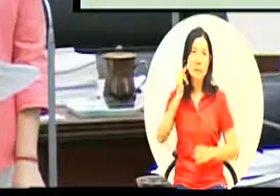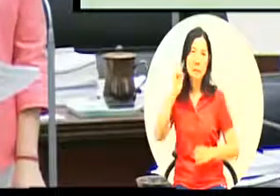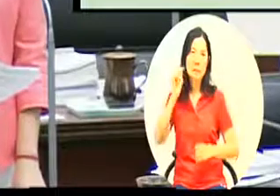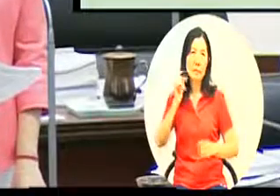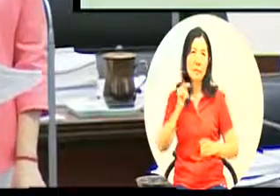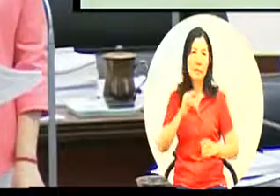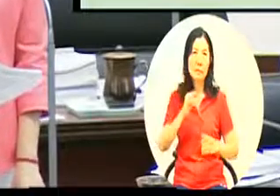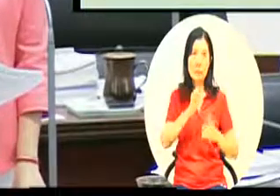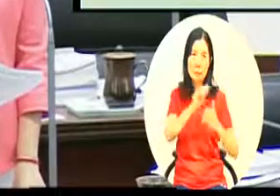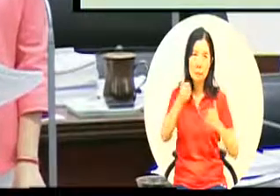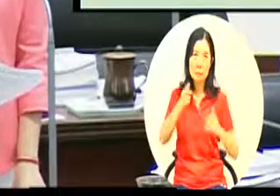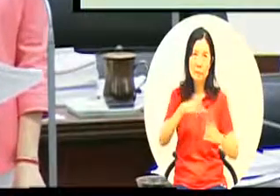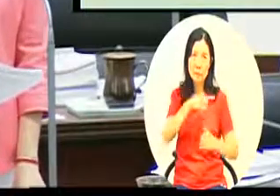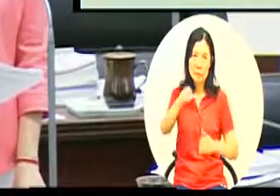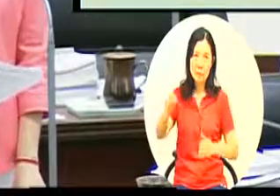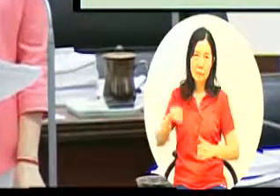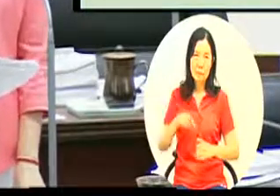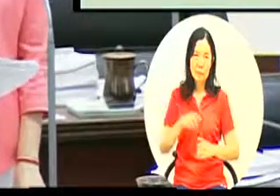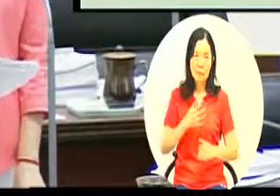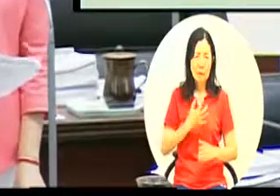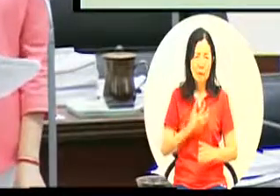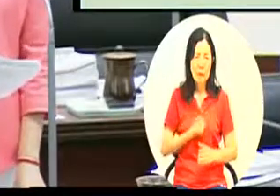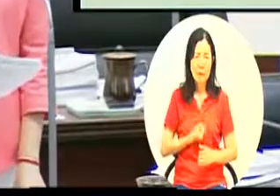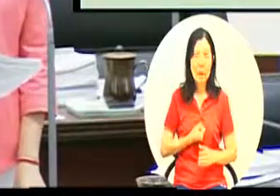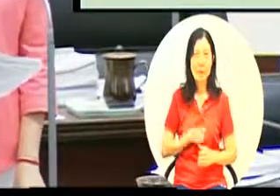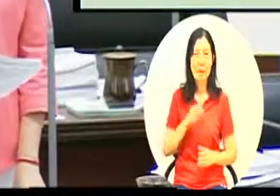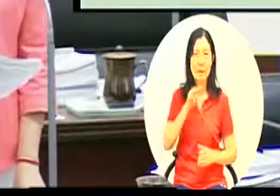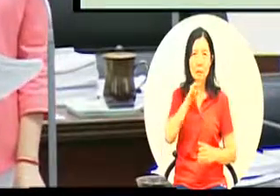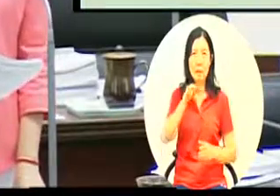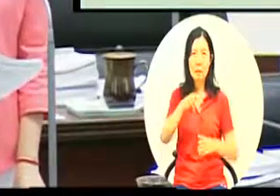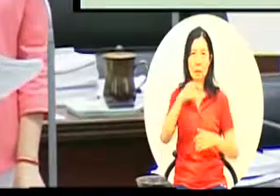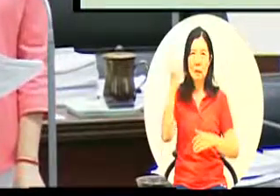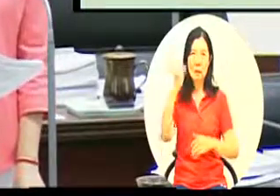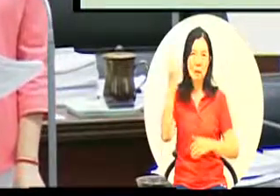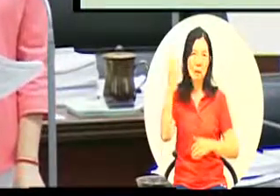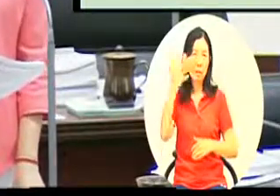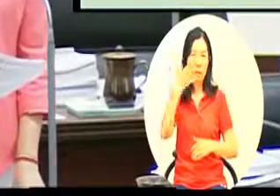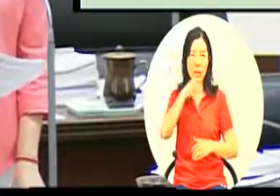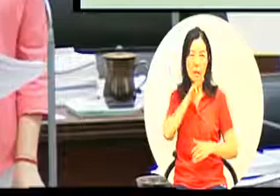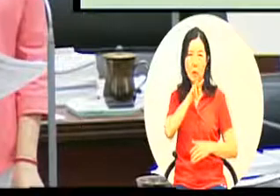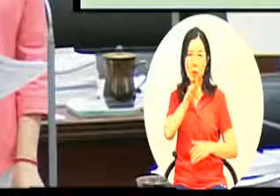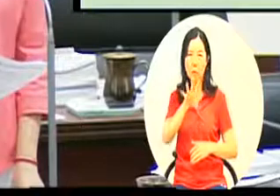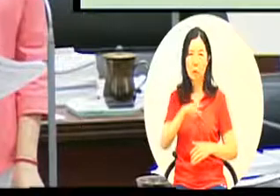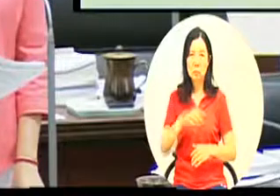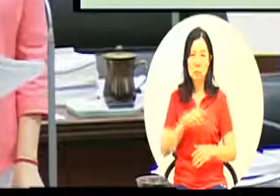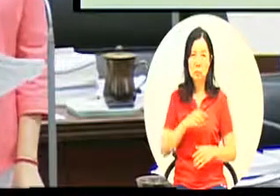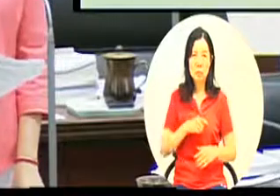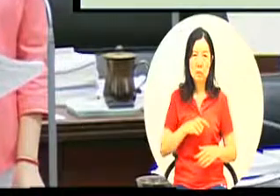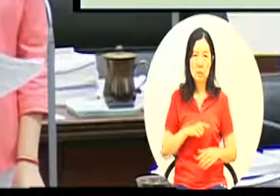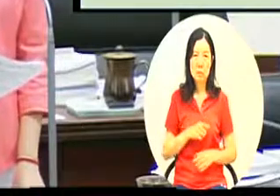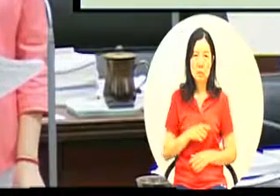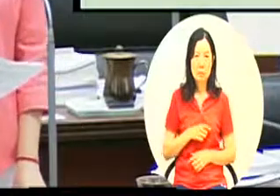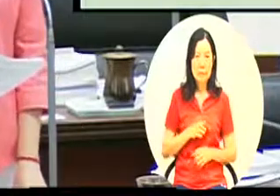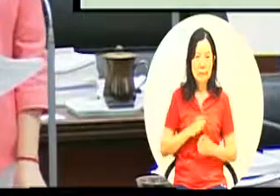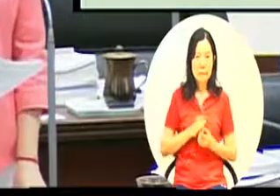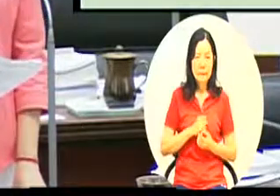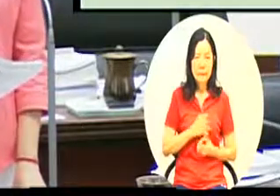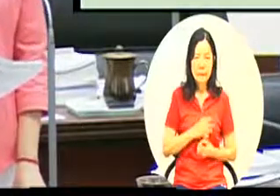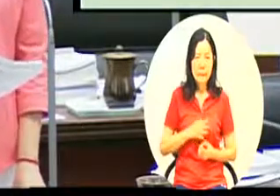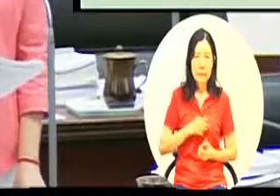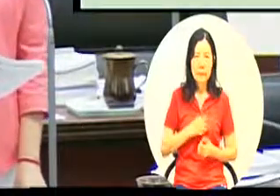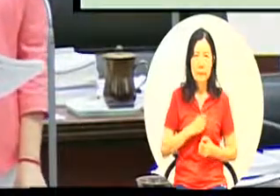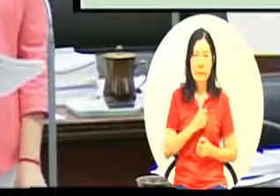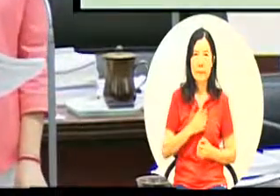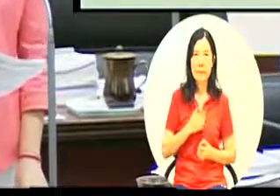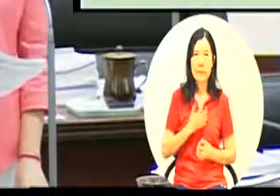代表，真的是大家都非常的痛心。每次看到这种新闻呢，真的是让人内心非常的纠葛。我